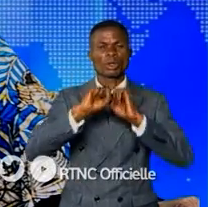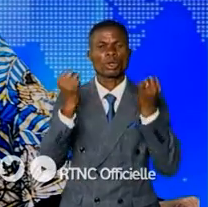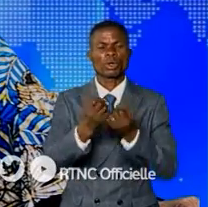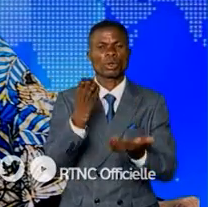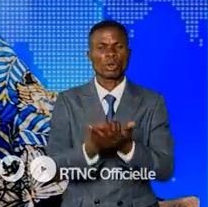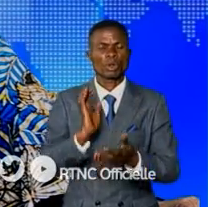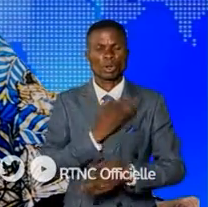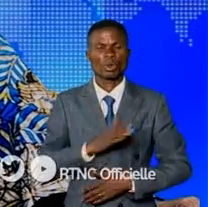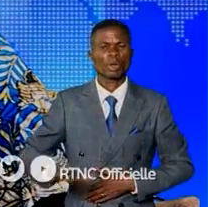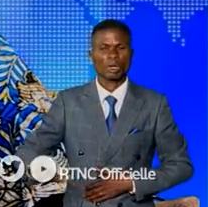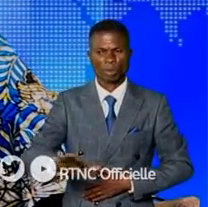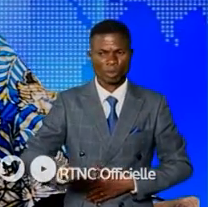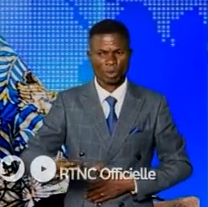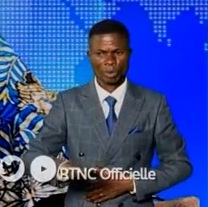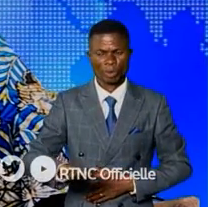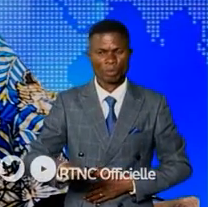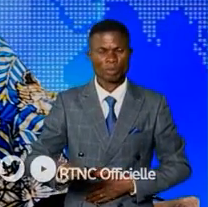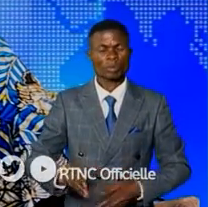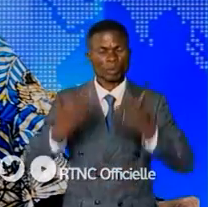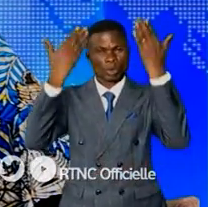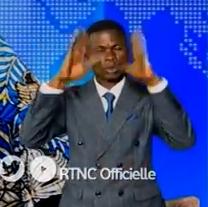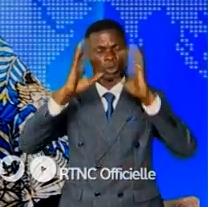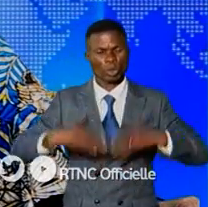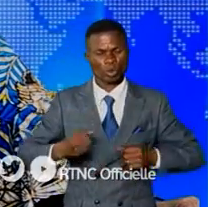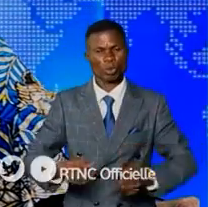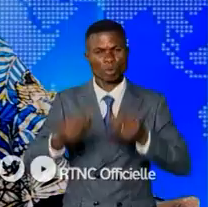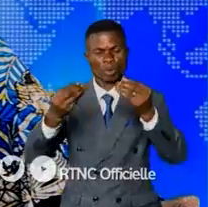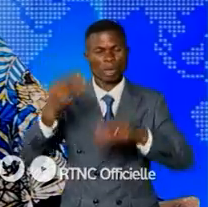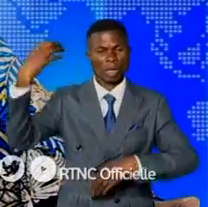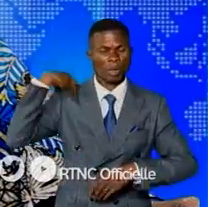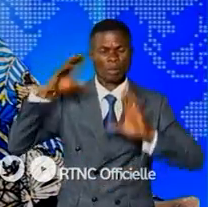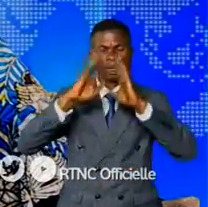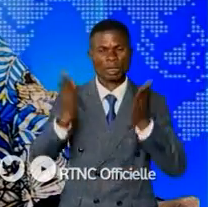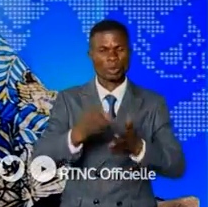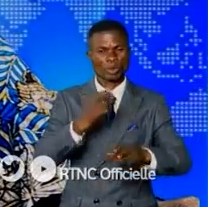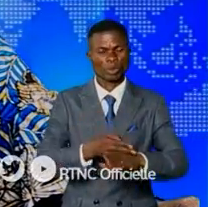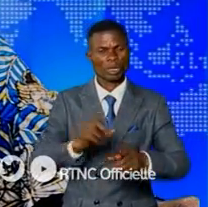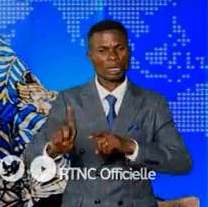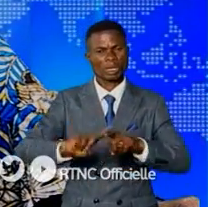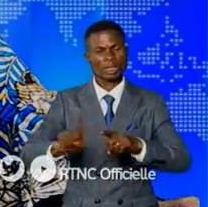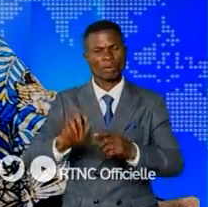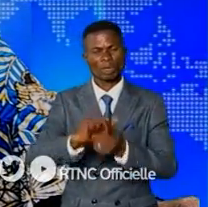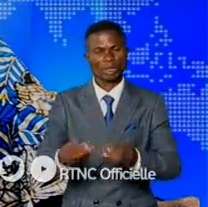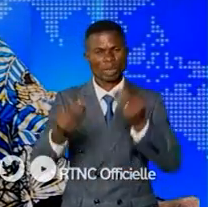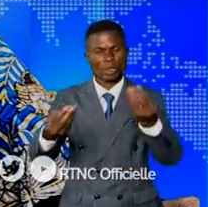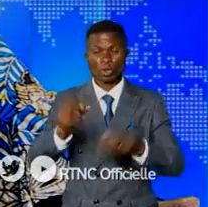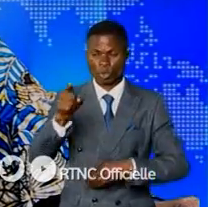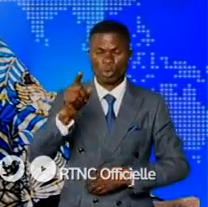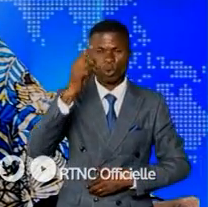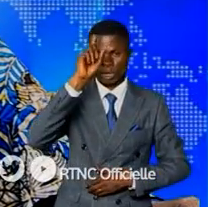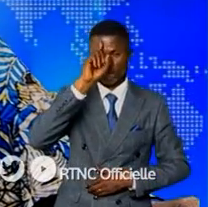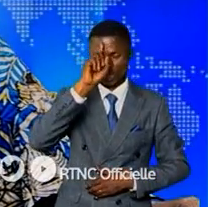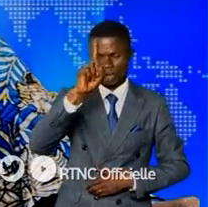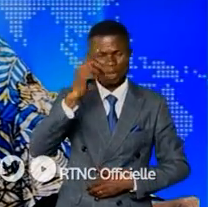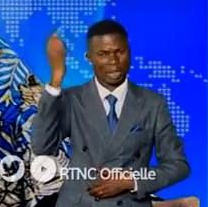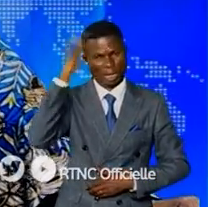socio-économique de notre pays. Plaise au Dieu Tout-Puissant, maître des temps et des circonstances, vous accorder l'intelligence et la